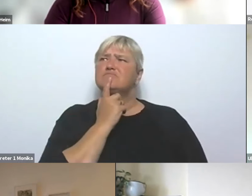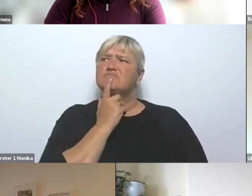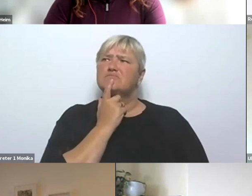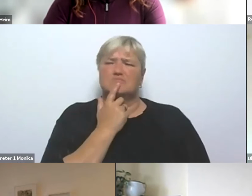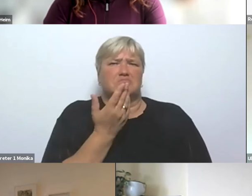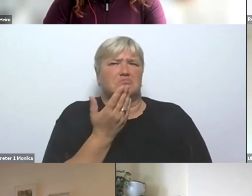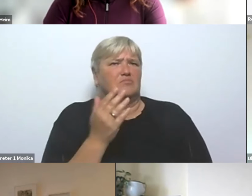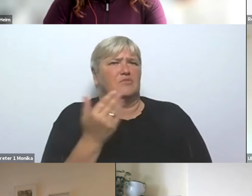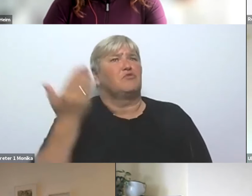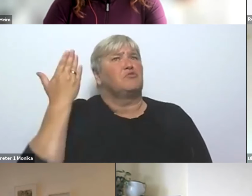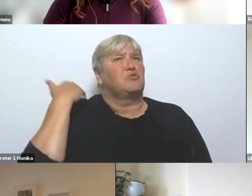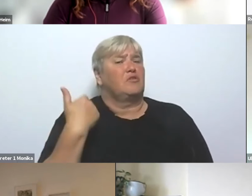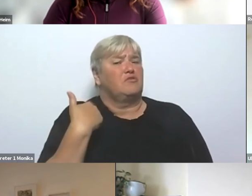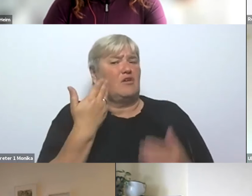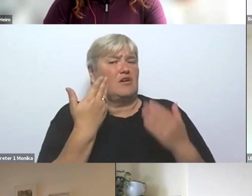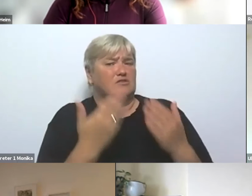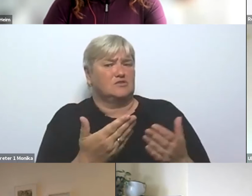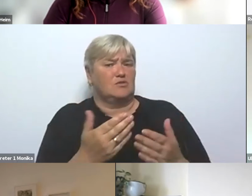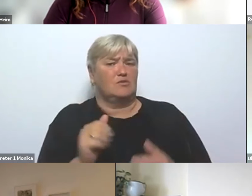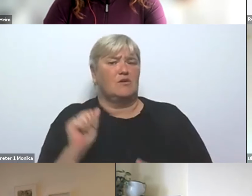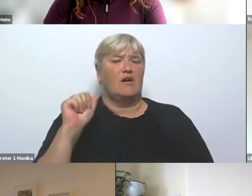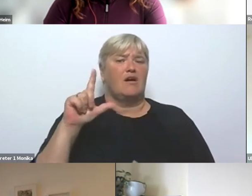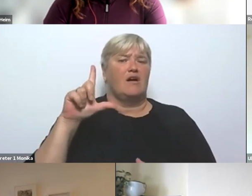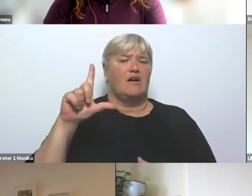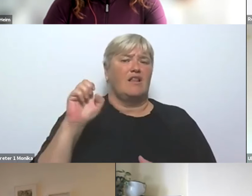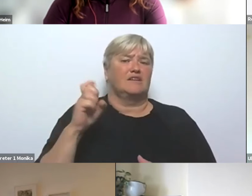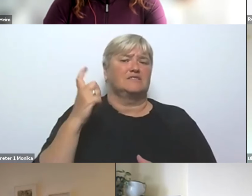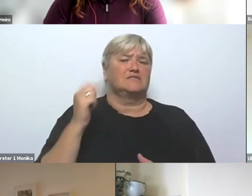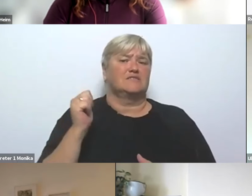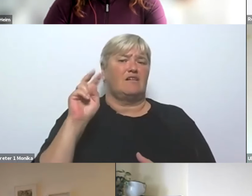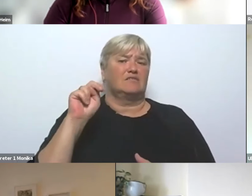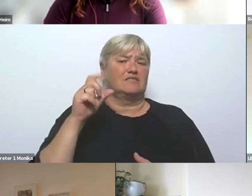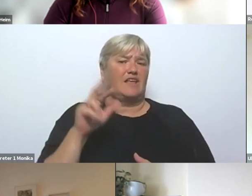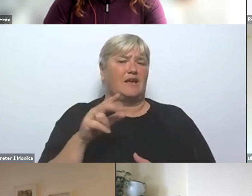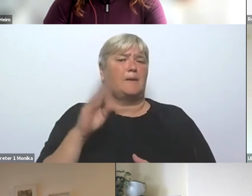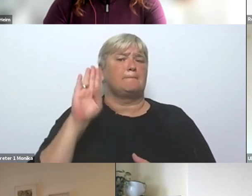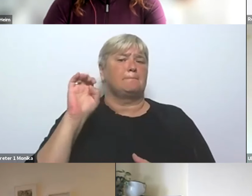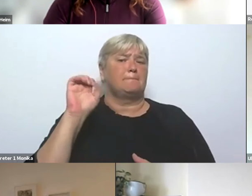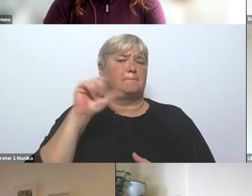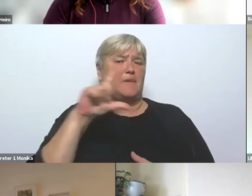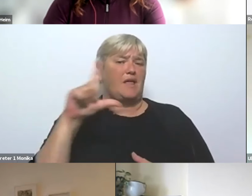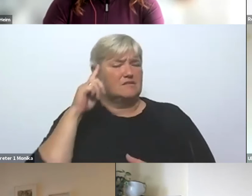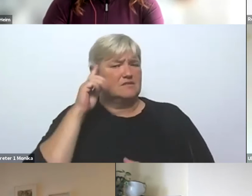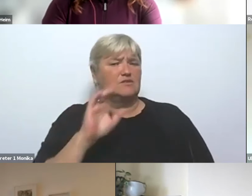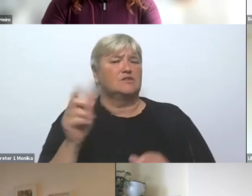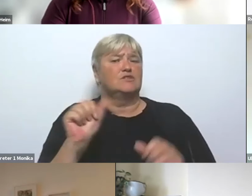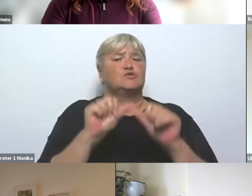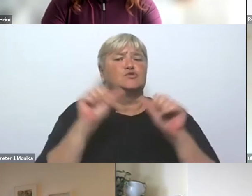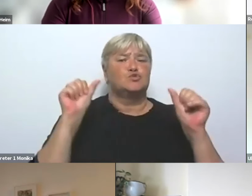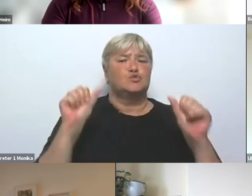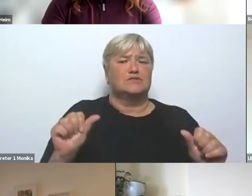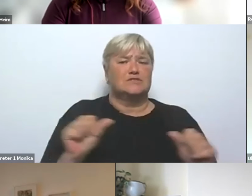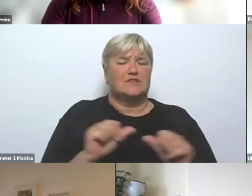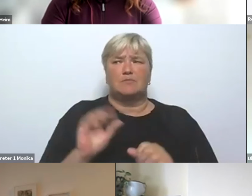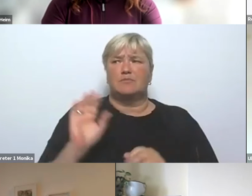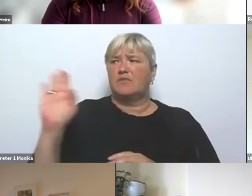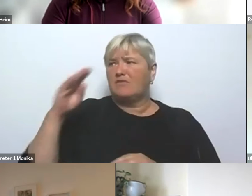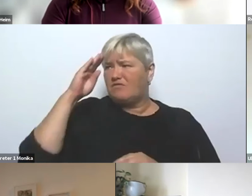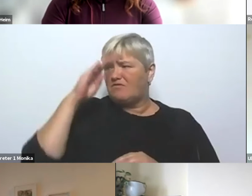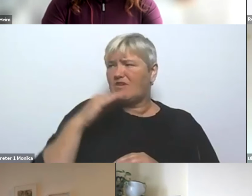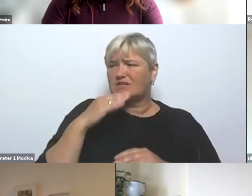nach. Und Alexander Graham Bell hat wahrscheinlich auch nicht gedacht, wie er sich mit dem System, das sein Vater begonnen hat